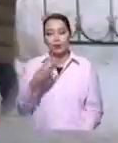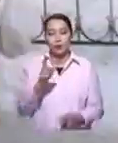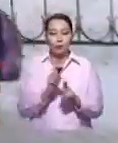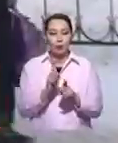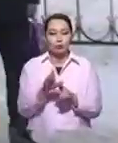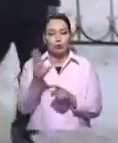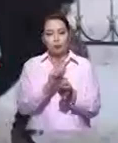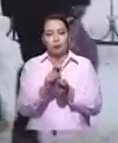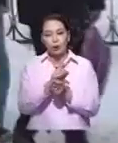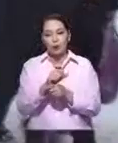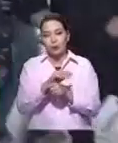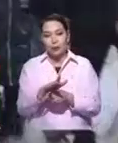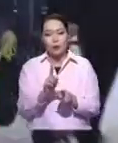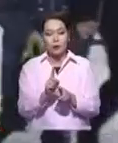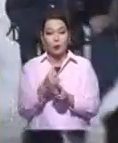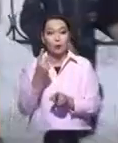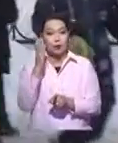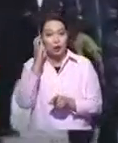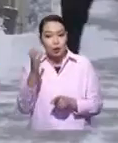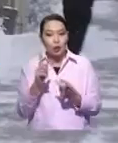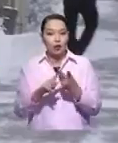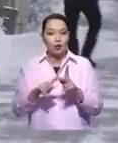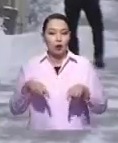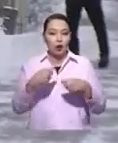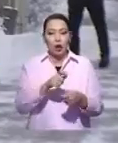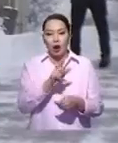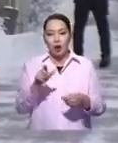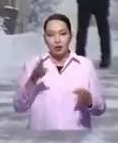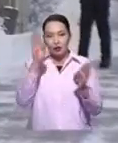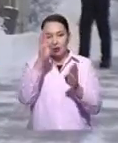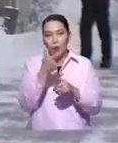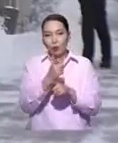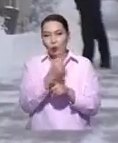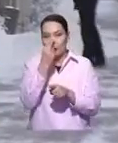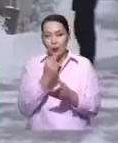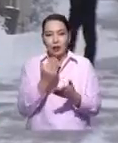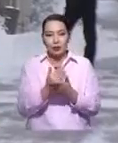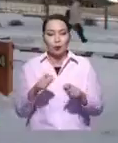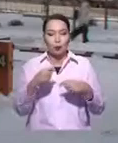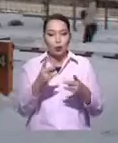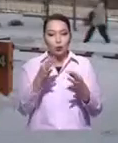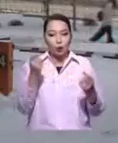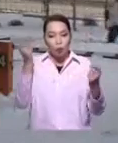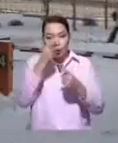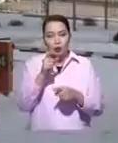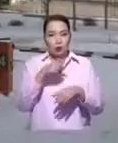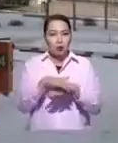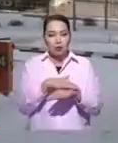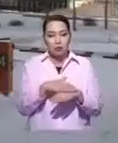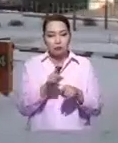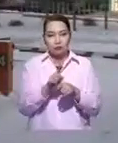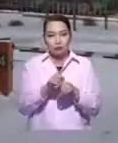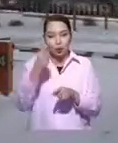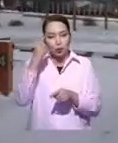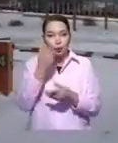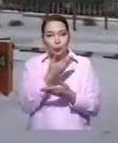деген сөз расау, бірінен естігенді екіншіге жеткізу адамның табиғатына тән. Бірақ оның рас өтірігін анықтау көптің ойына кірпте шықпайды. Осыдан 10